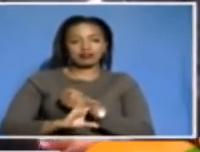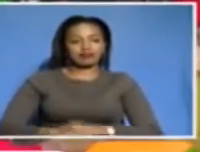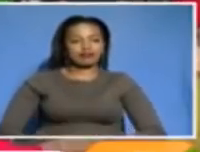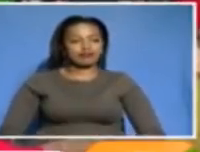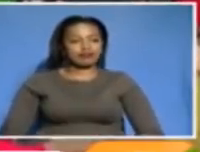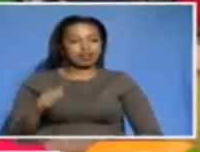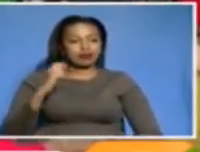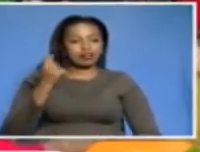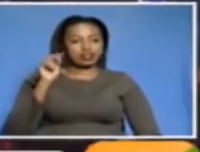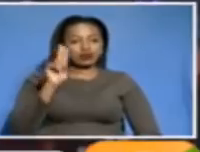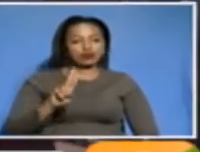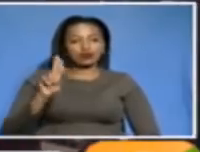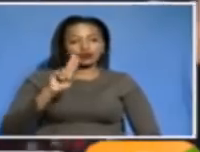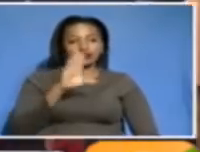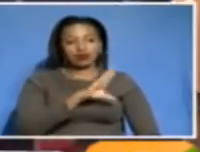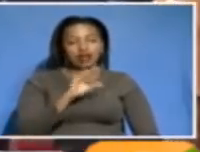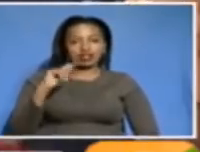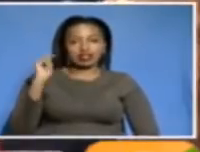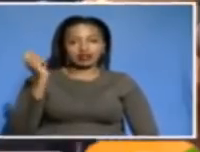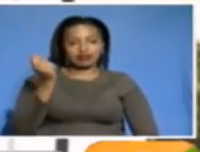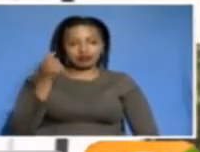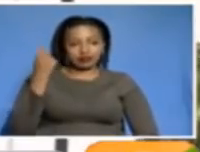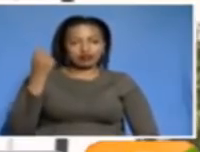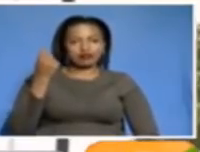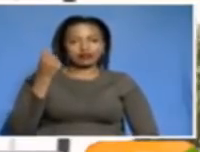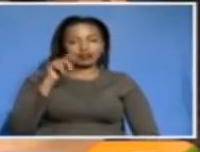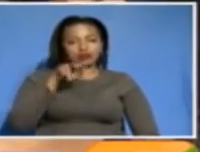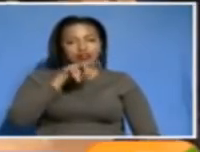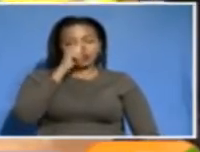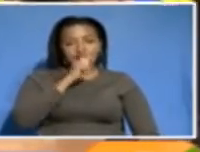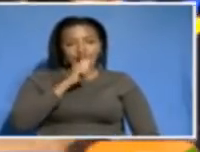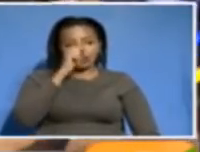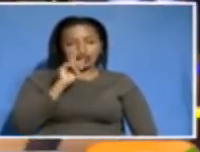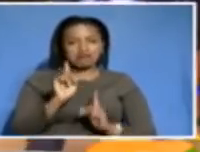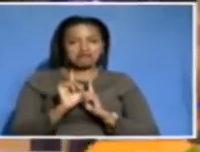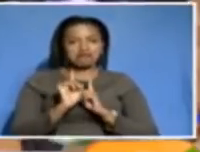Rais Kenyatta na Rais Magufuli waliwasili Namanga wakitumia gari moja.